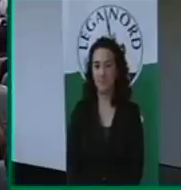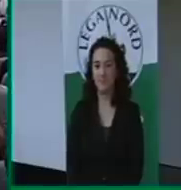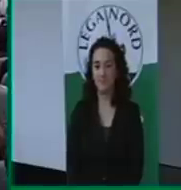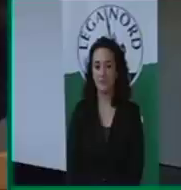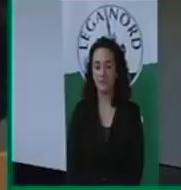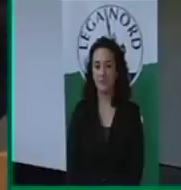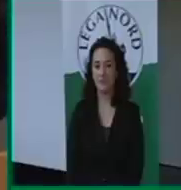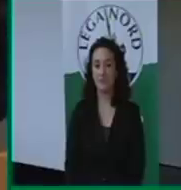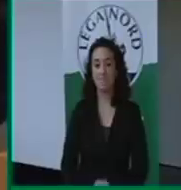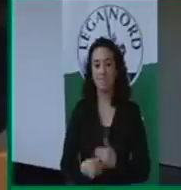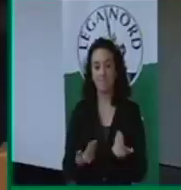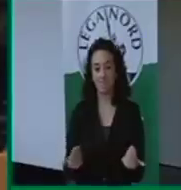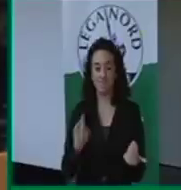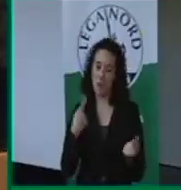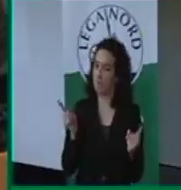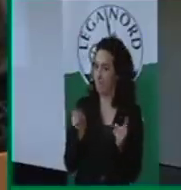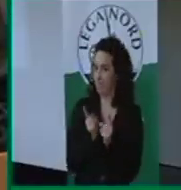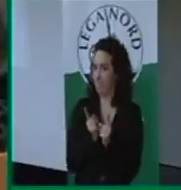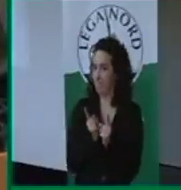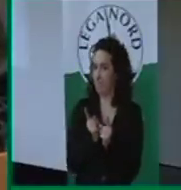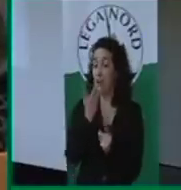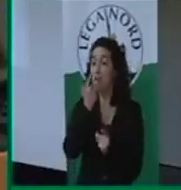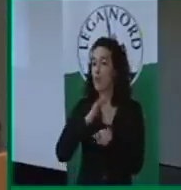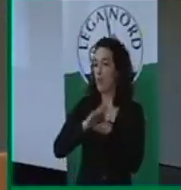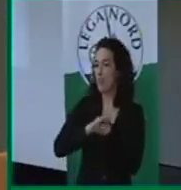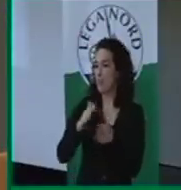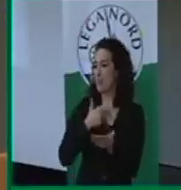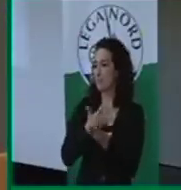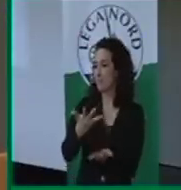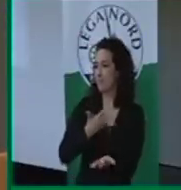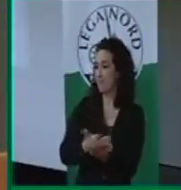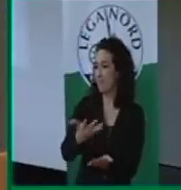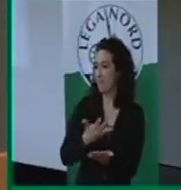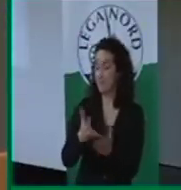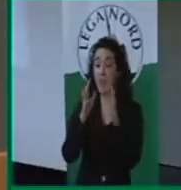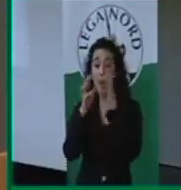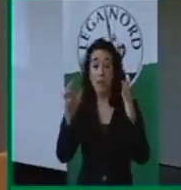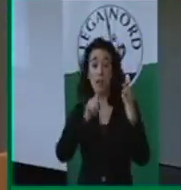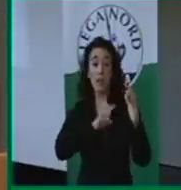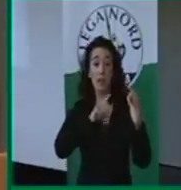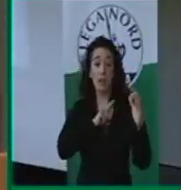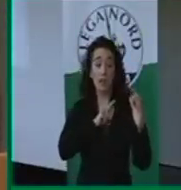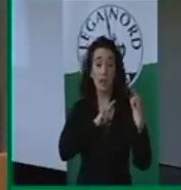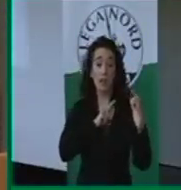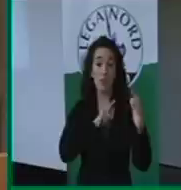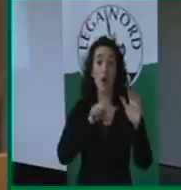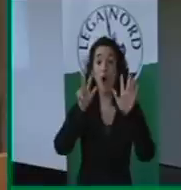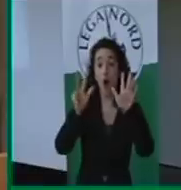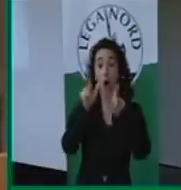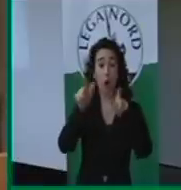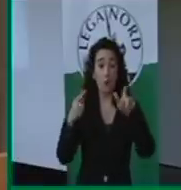dentro molto brevemente vorrei portare la mia esperienza la la mia azienda è una piccola azienda di otto